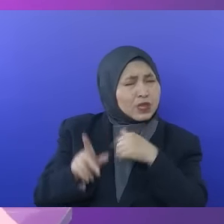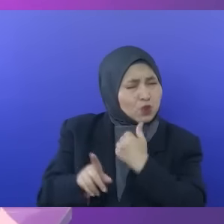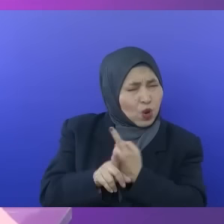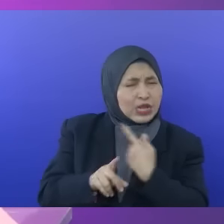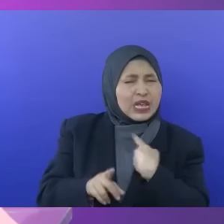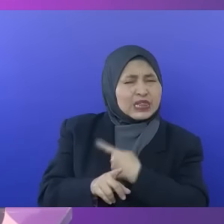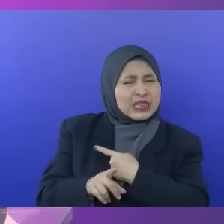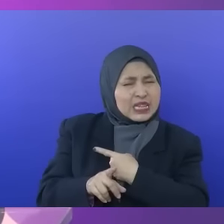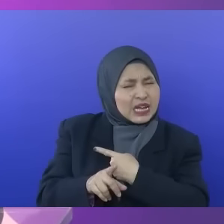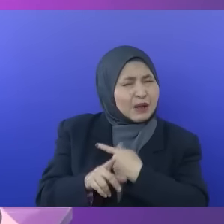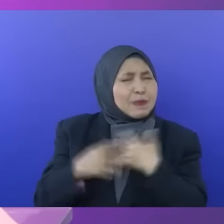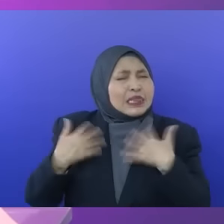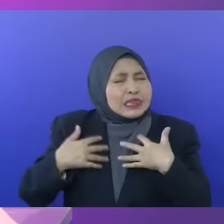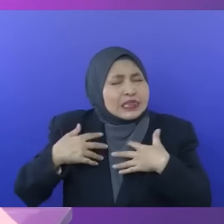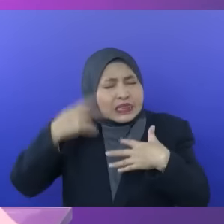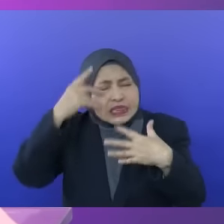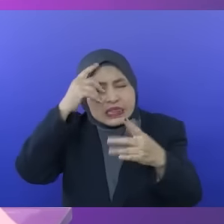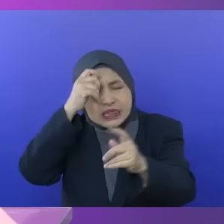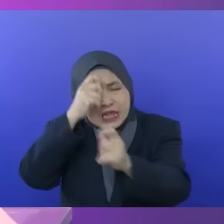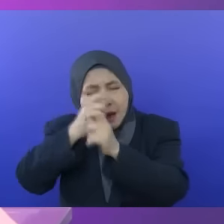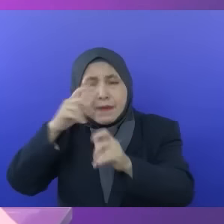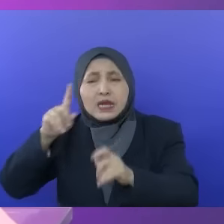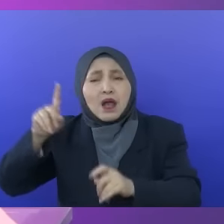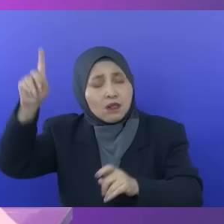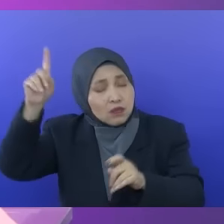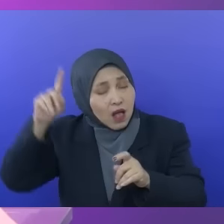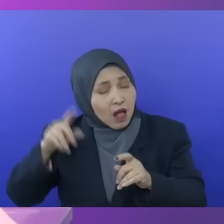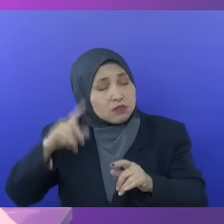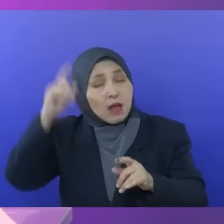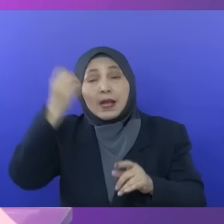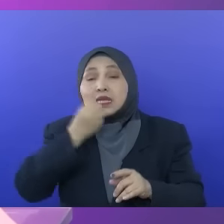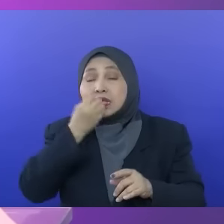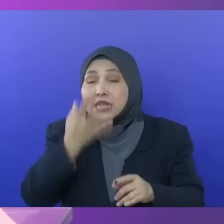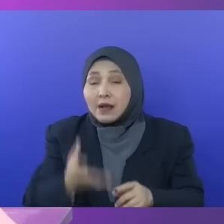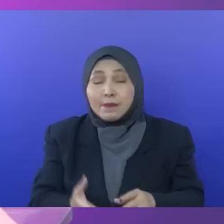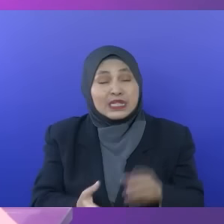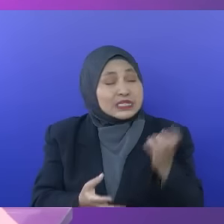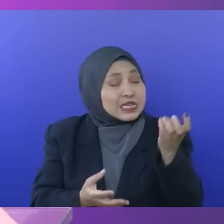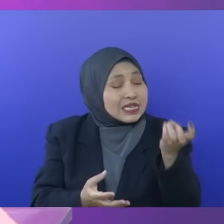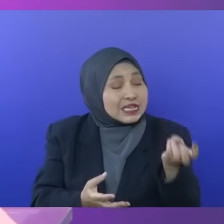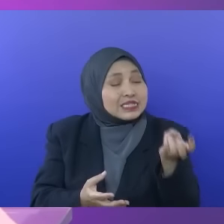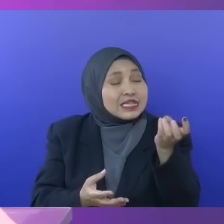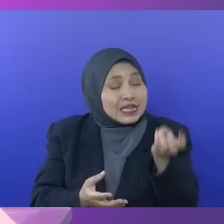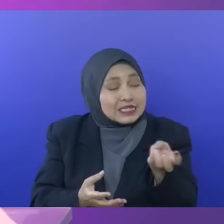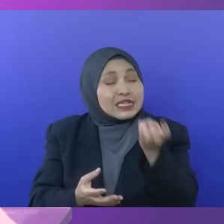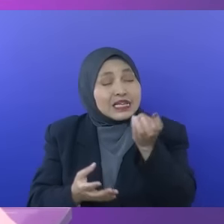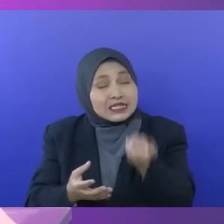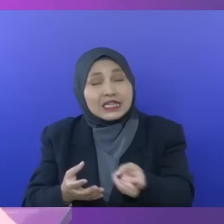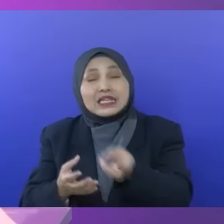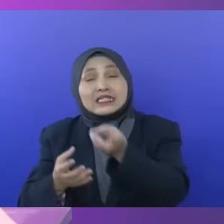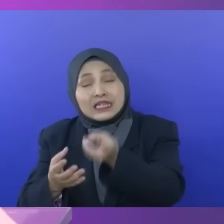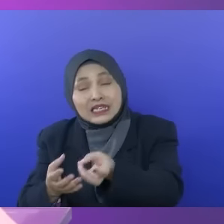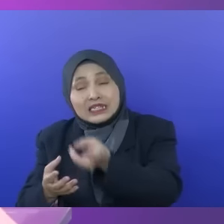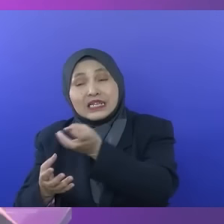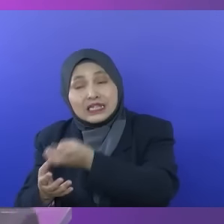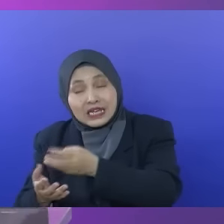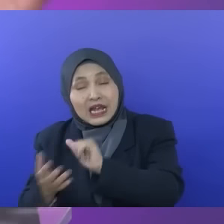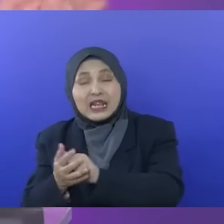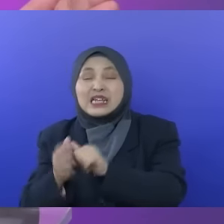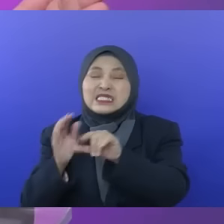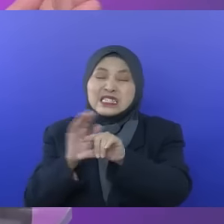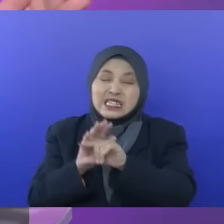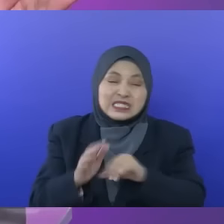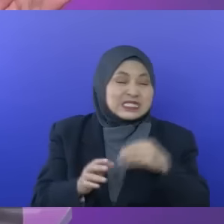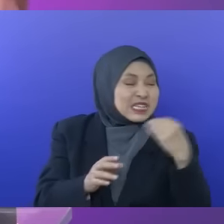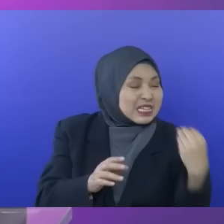bertakwa tiga sifat Allah Nyatakan dahulu sedikit Nah bukan semua Ustaz Ya Allah jadikan sikit-sikit saja al-qur'an zikir dekat surah al-baqarah kemudian nanti ayat